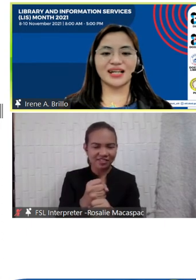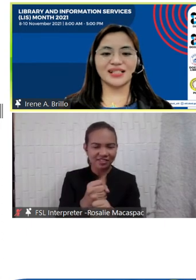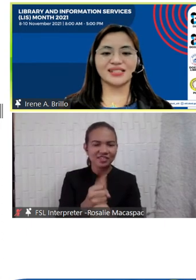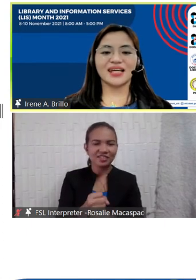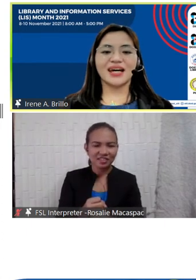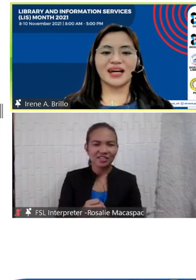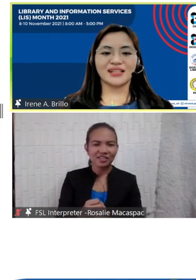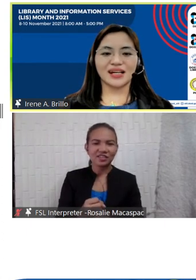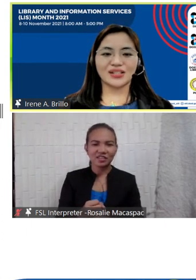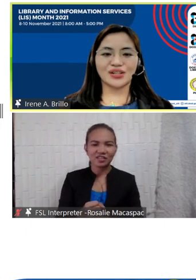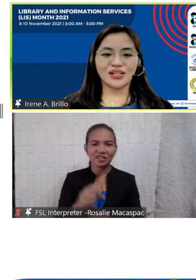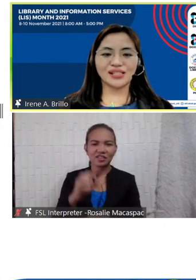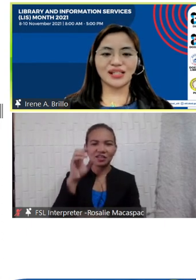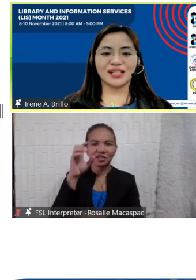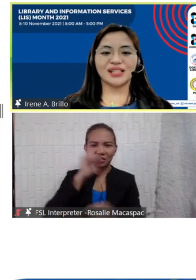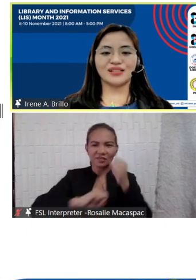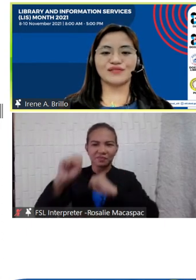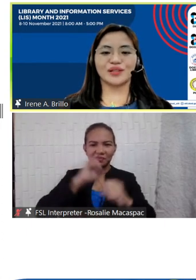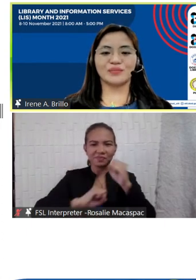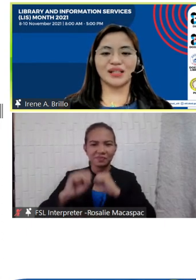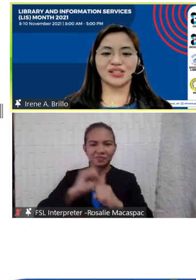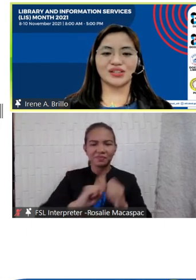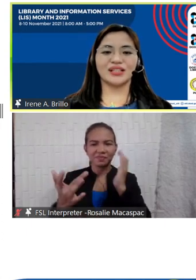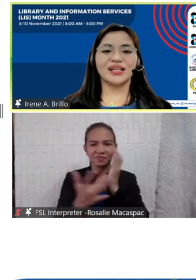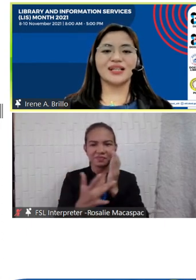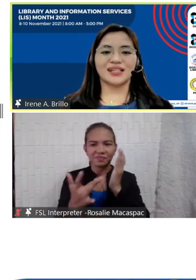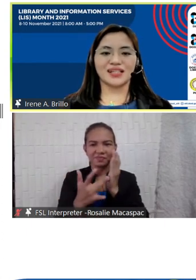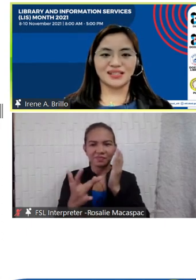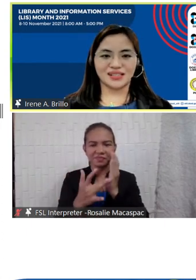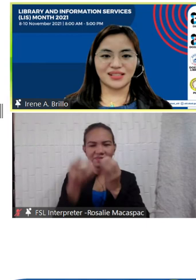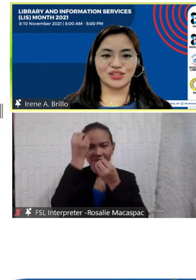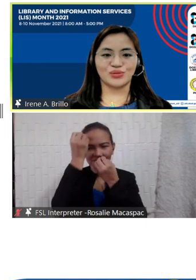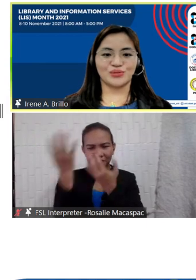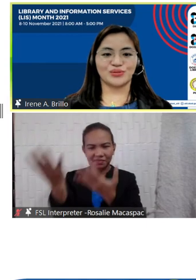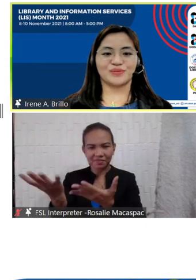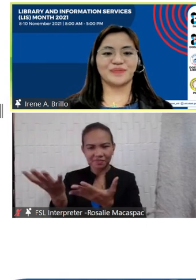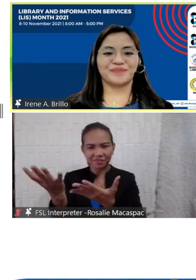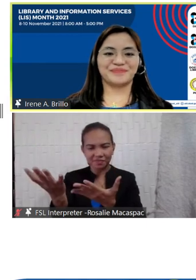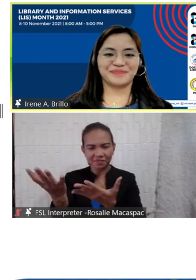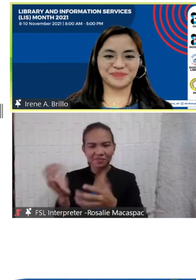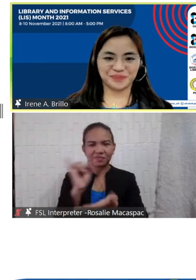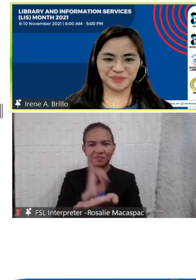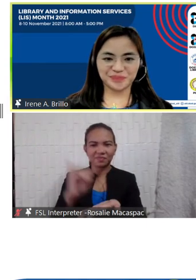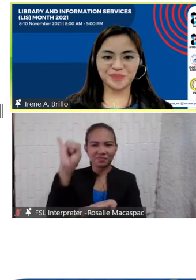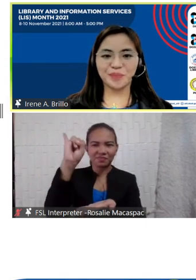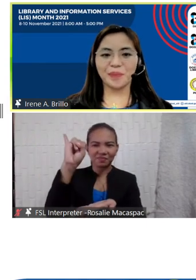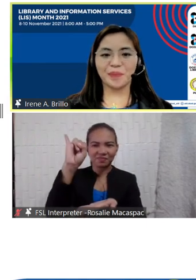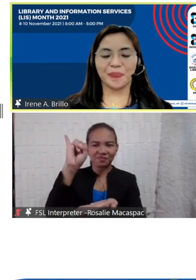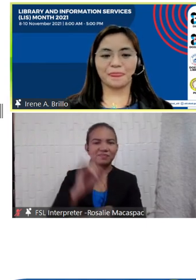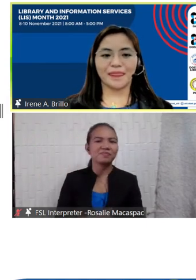the Science and Technology Information Institute.